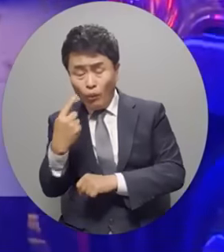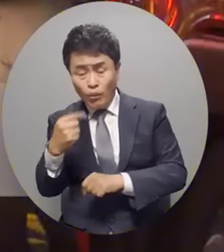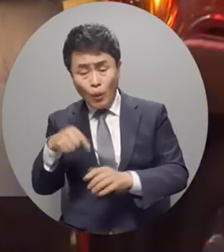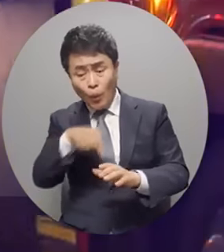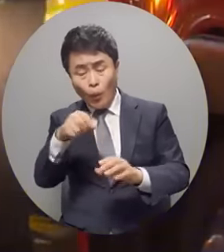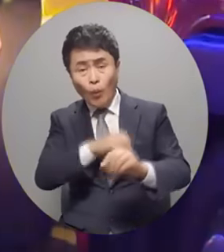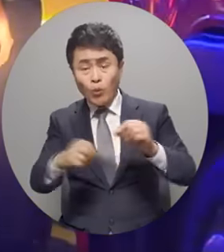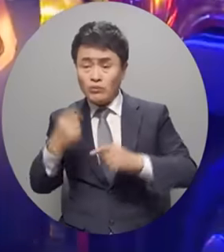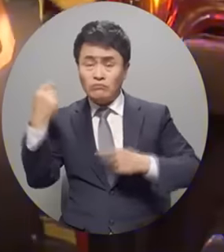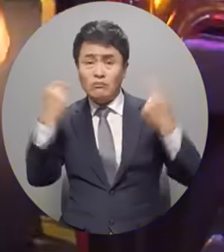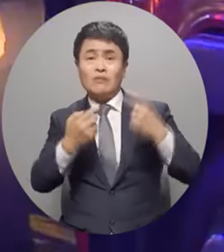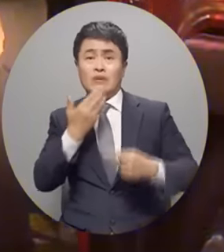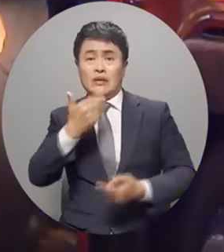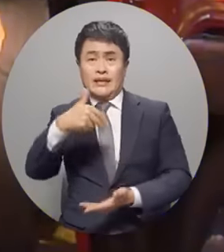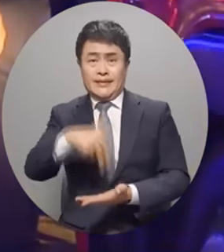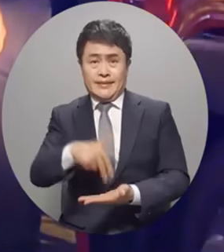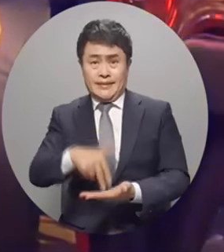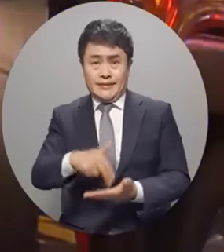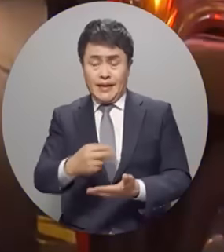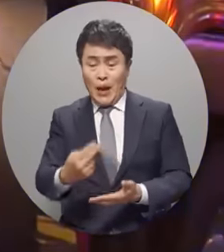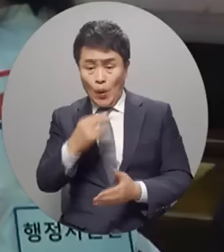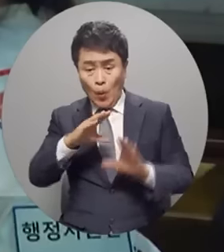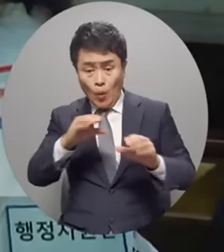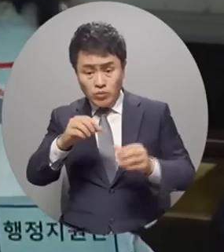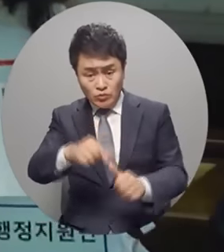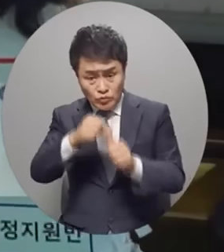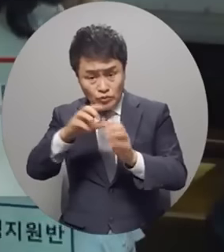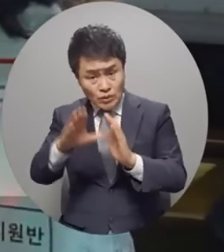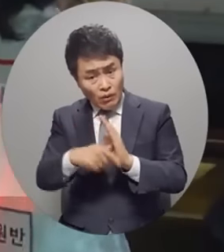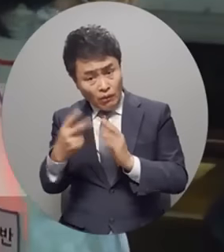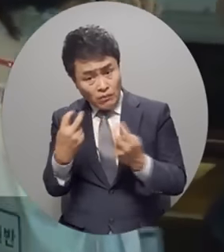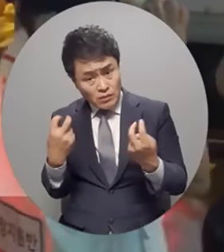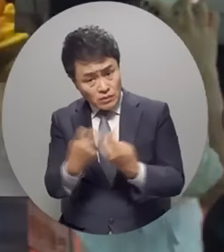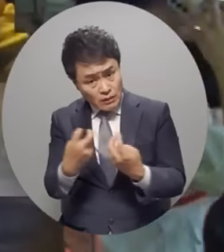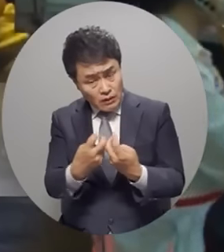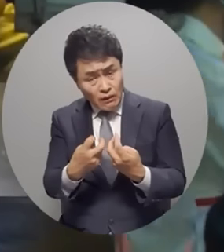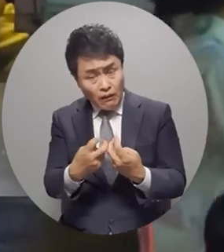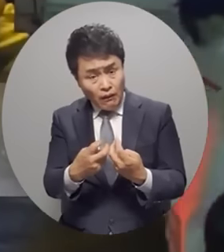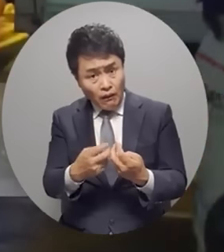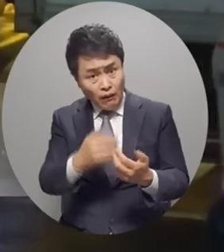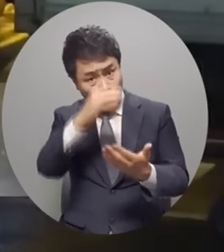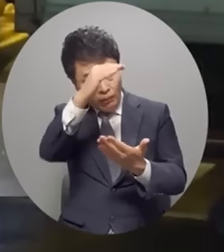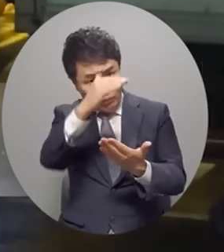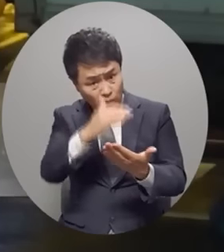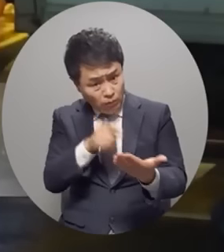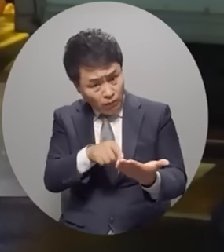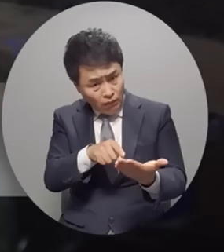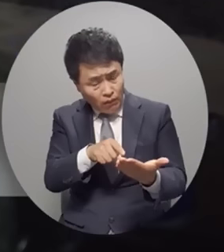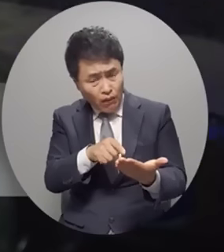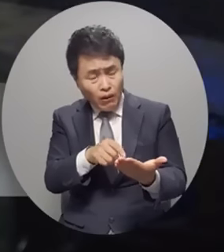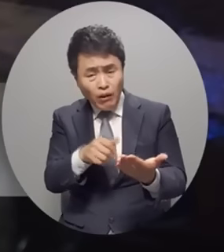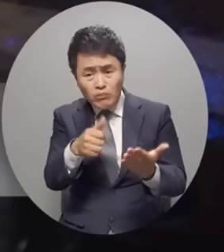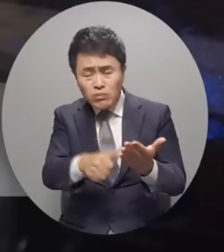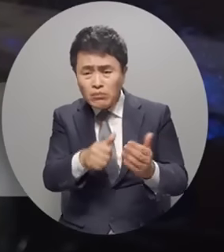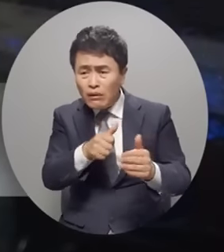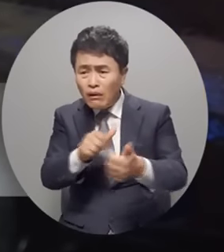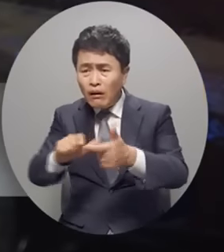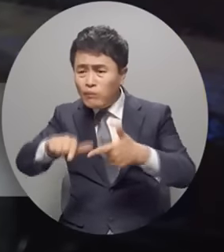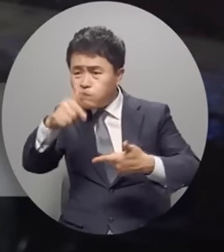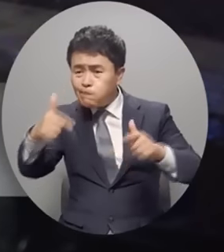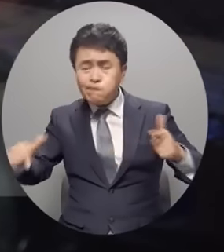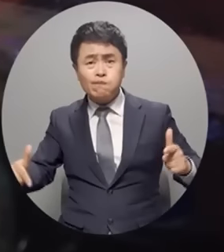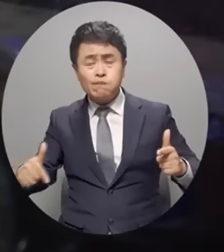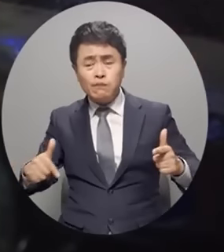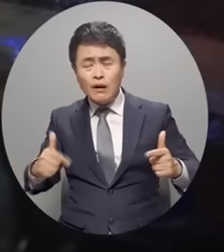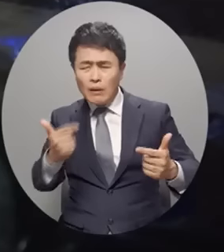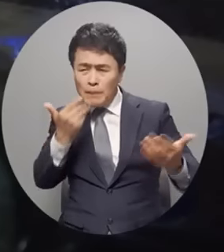있다는 입장입니다. 에어매트로 구조를 할 때 어떻게 해야 하는지 매뉴얼도 제품마다 제각각이고 명확한 사용